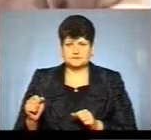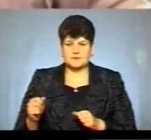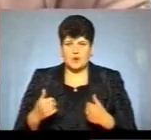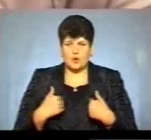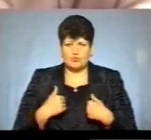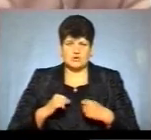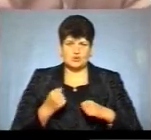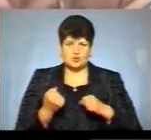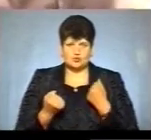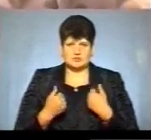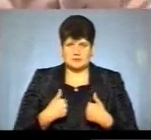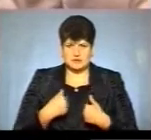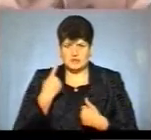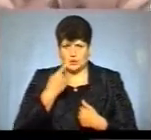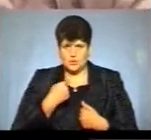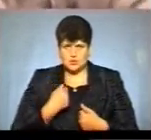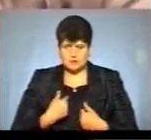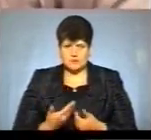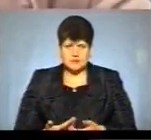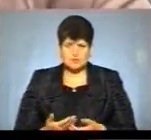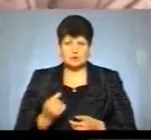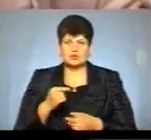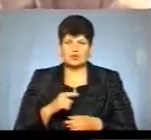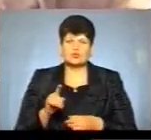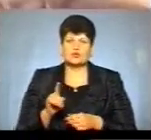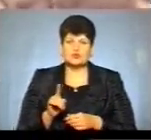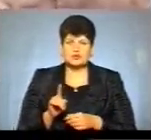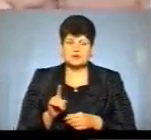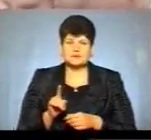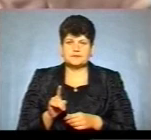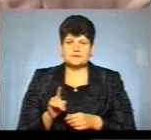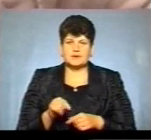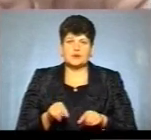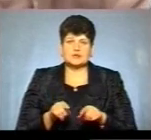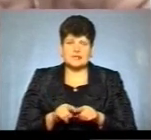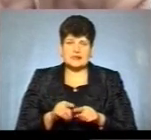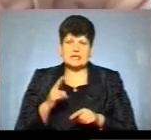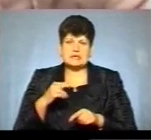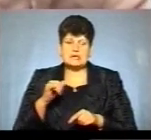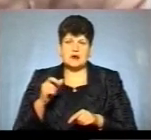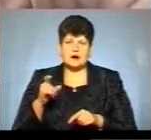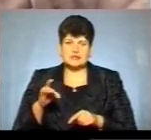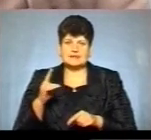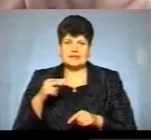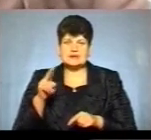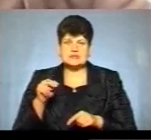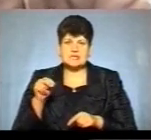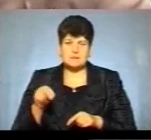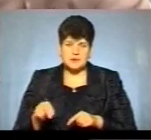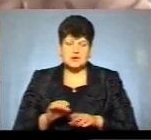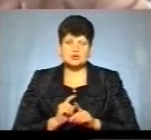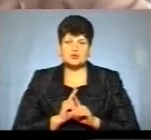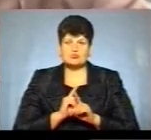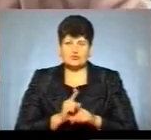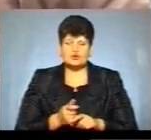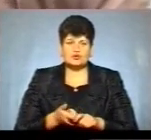моїх друзів, мене особисто. Тому що от такий діагноз, як у мене, ДЦП, супроводжується